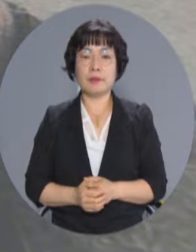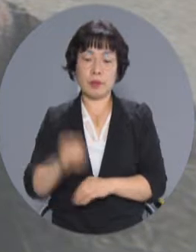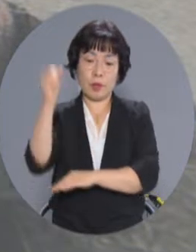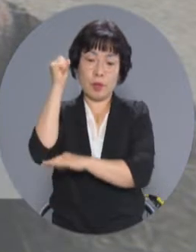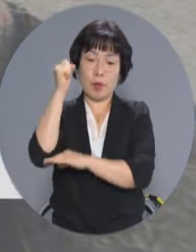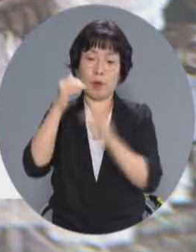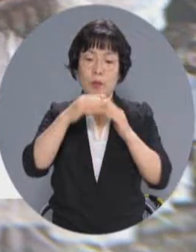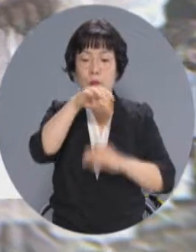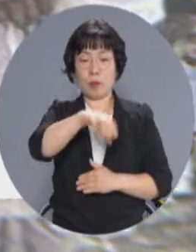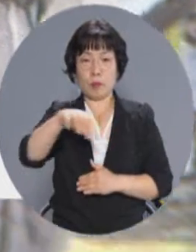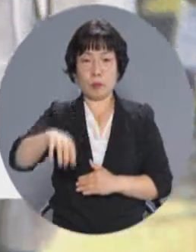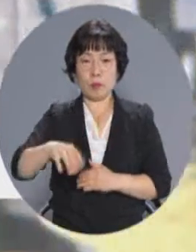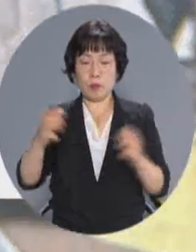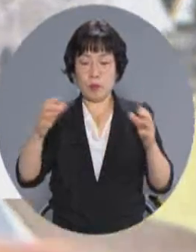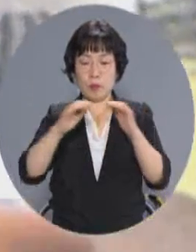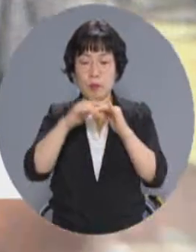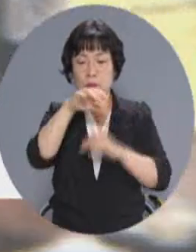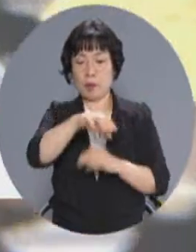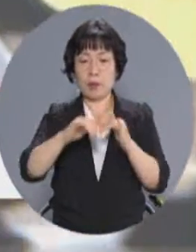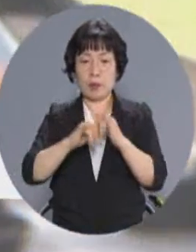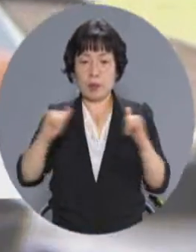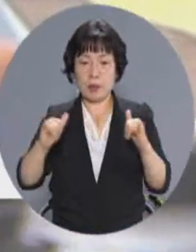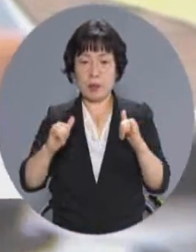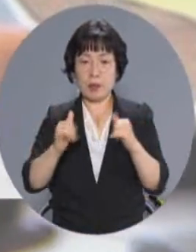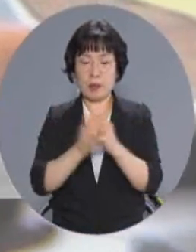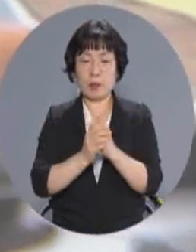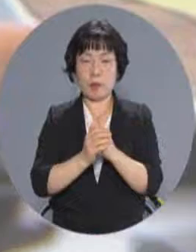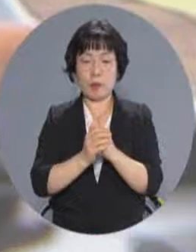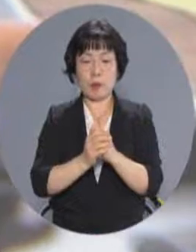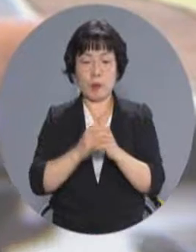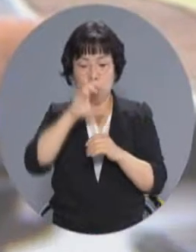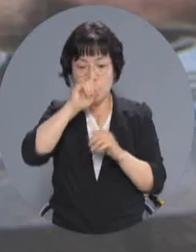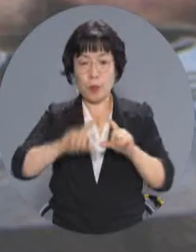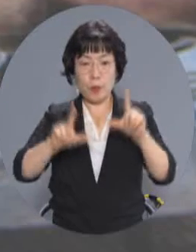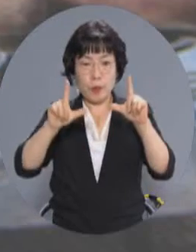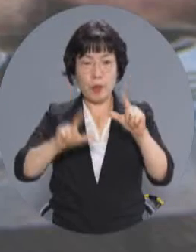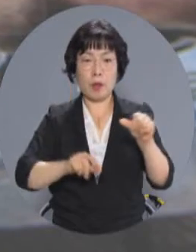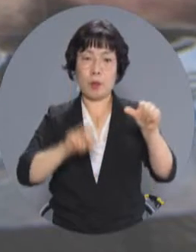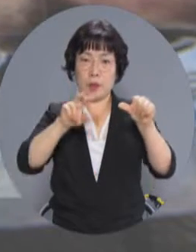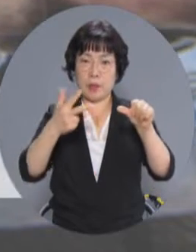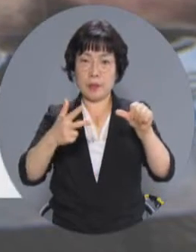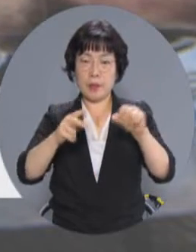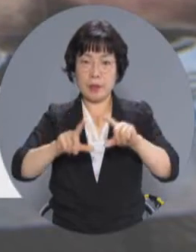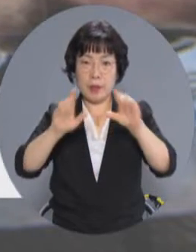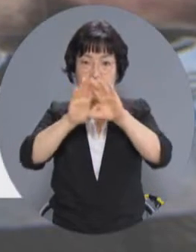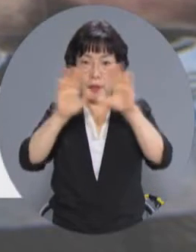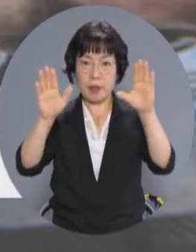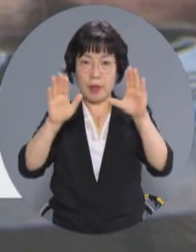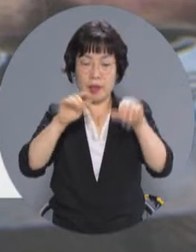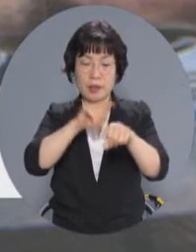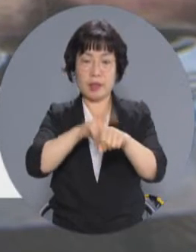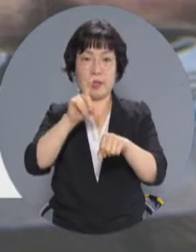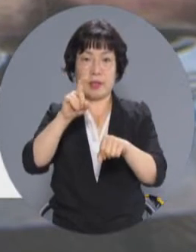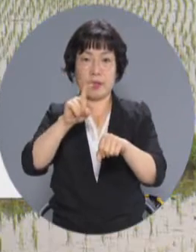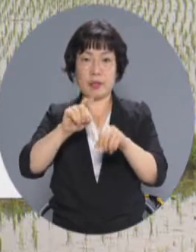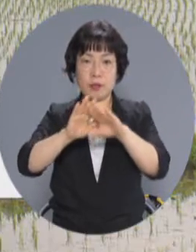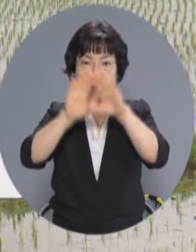영암군의 한 마을. 주민들은 길일로 받은 지난달 27일 오전 11시에 마른 하늘을 향해 기우제를